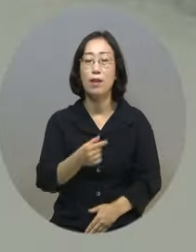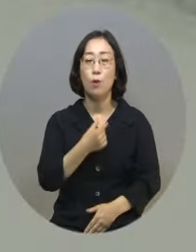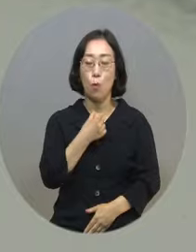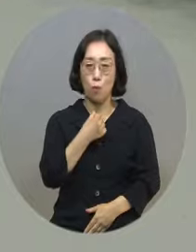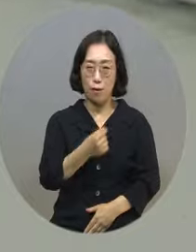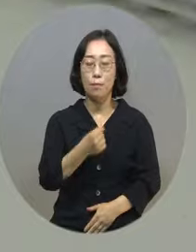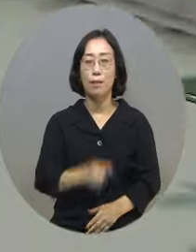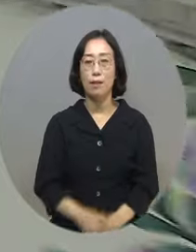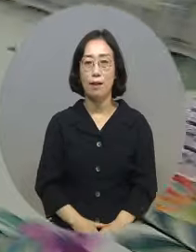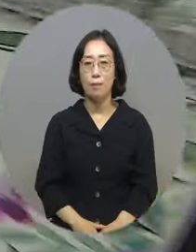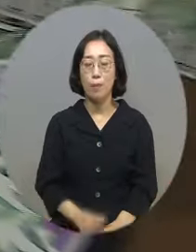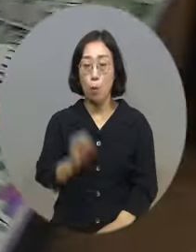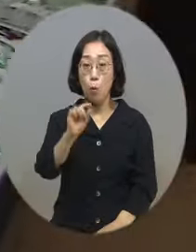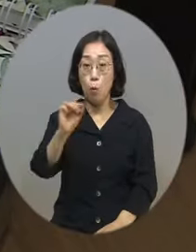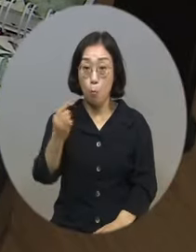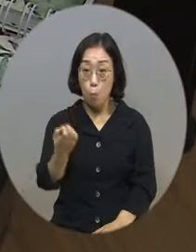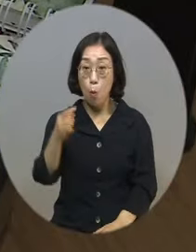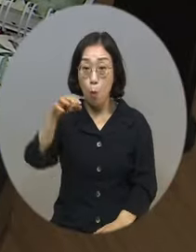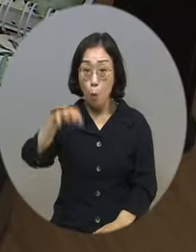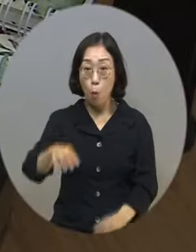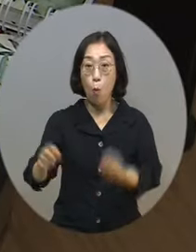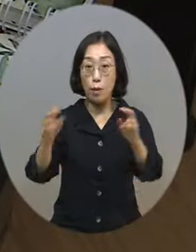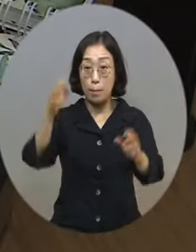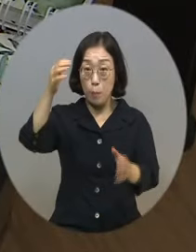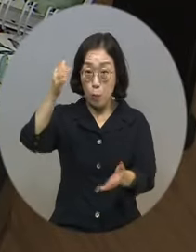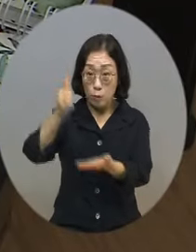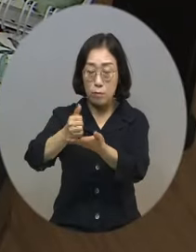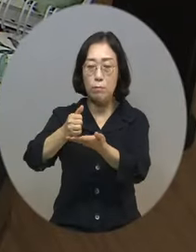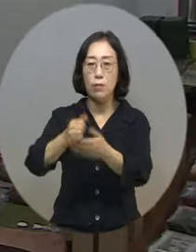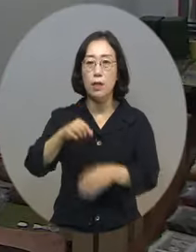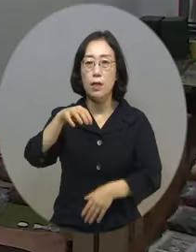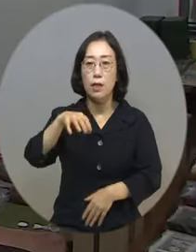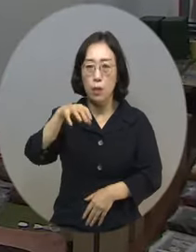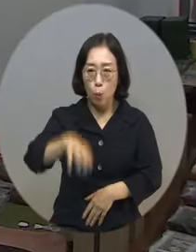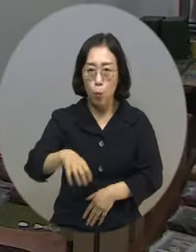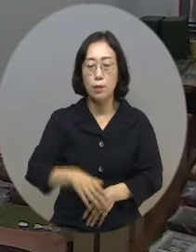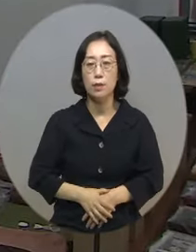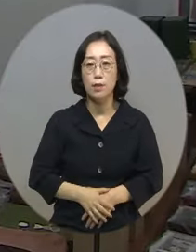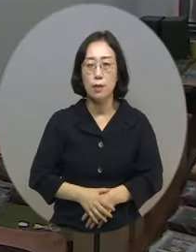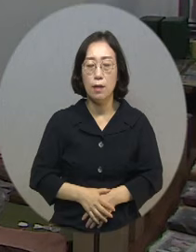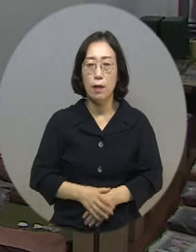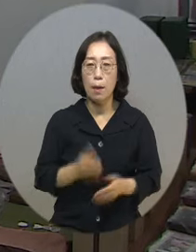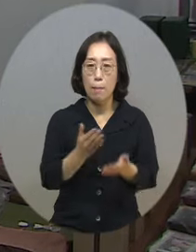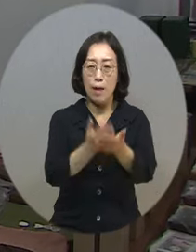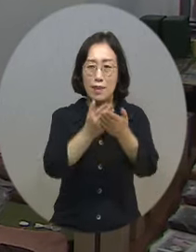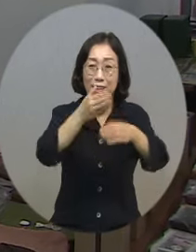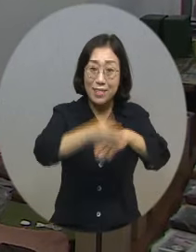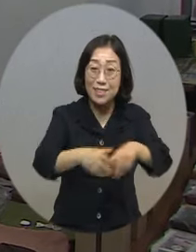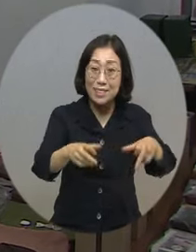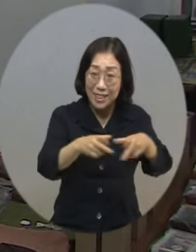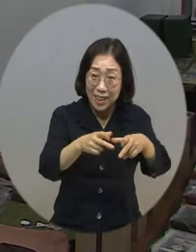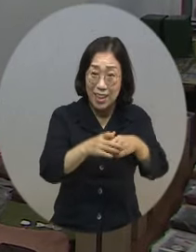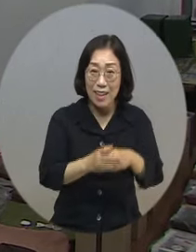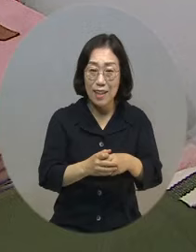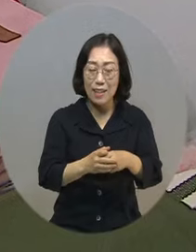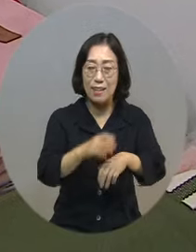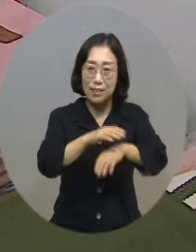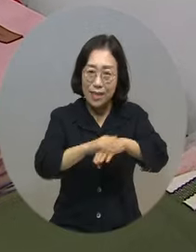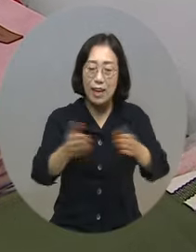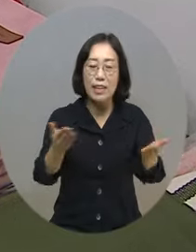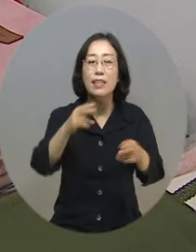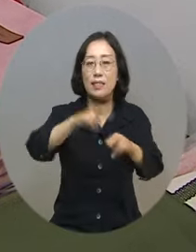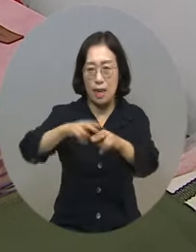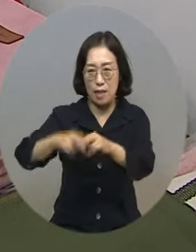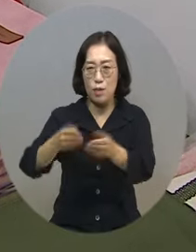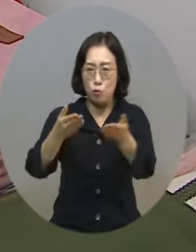소망합니다. 올모일산 김현종 대표는 올모일산이 발달장애인 작가들의 성공적인 예술 일자리 모델이 될 수